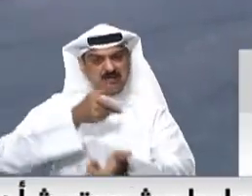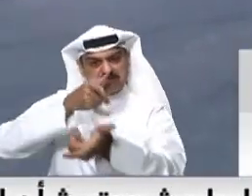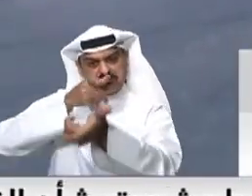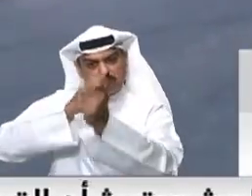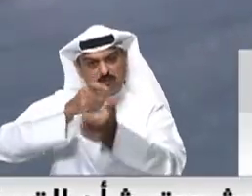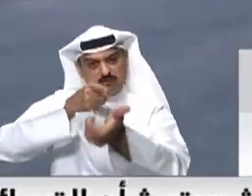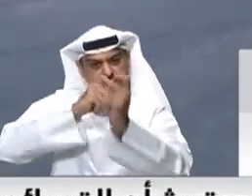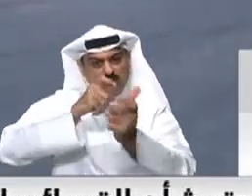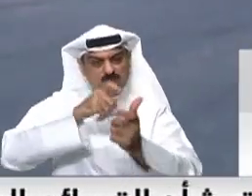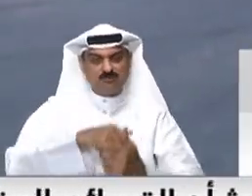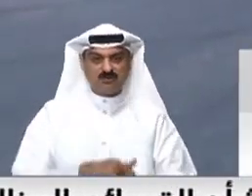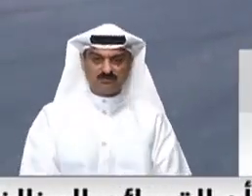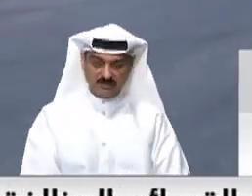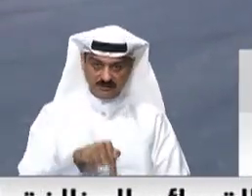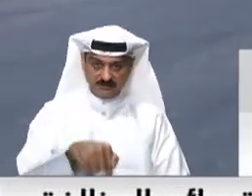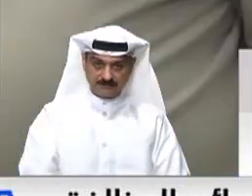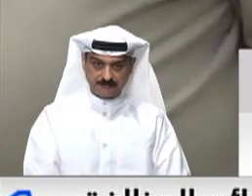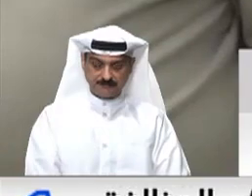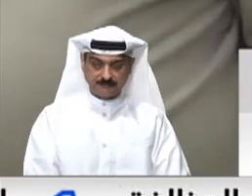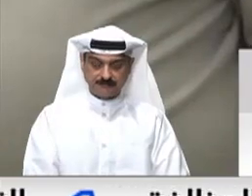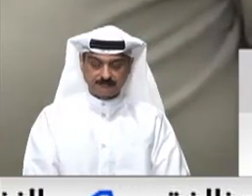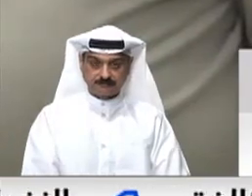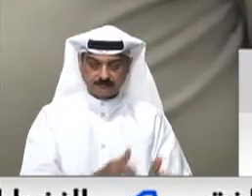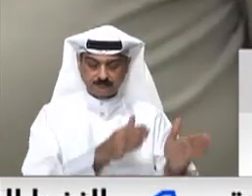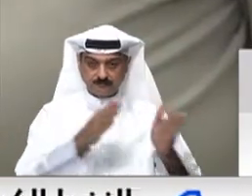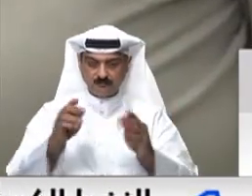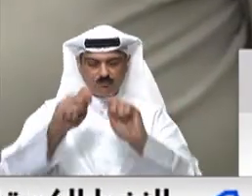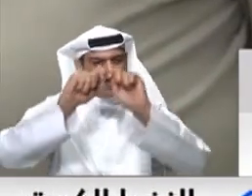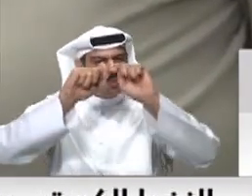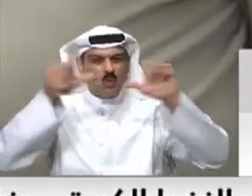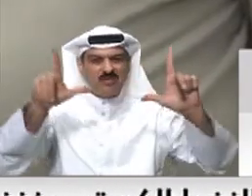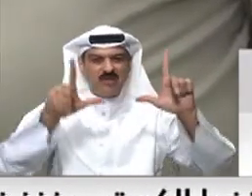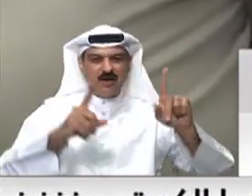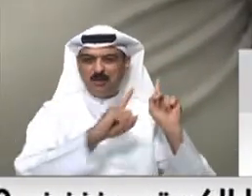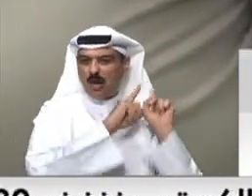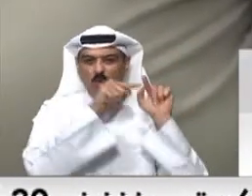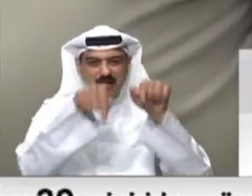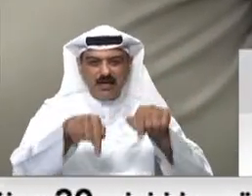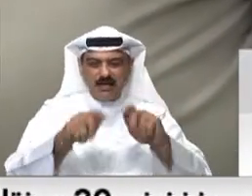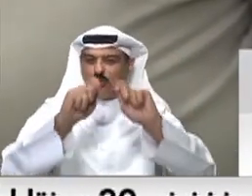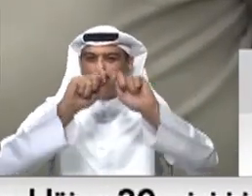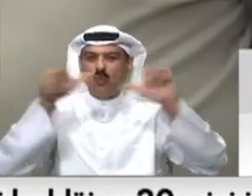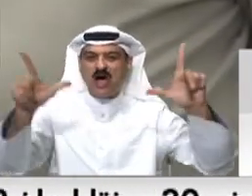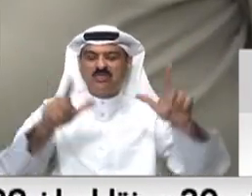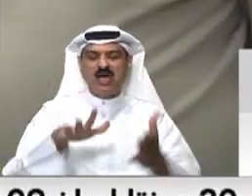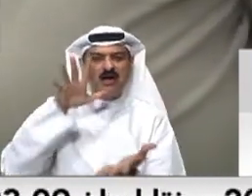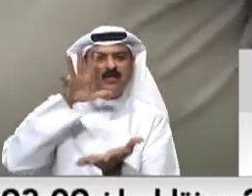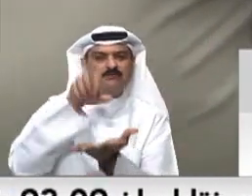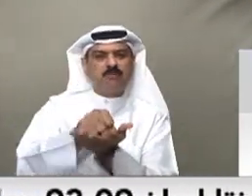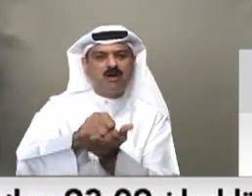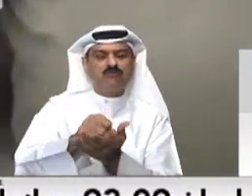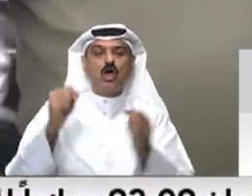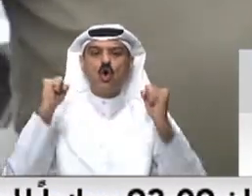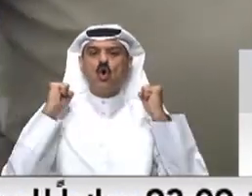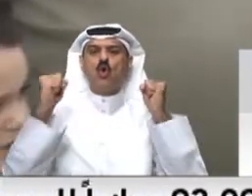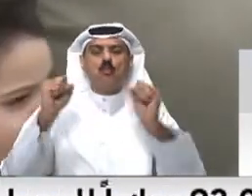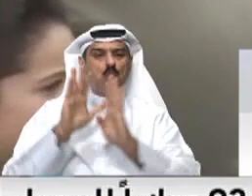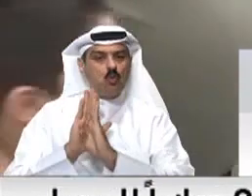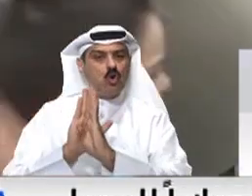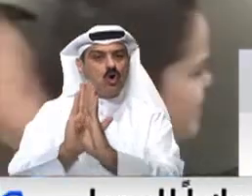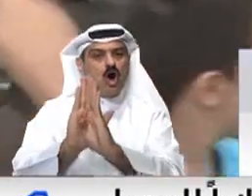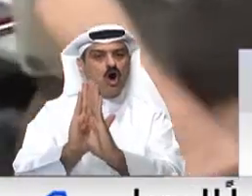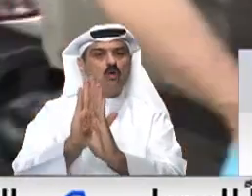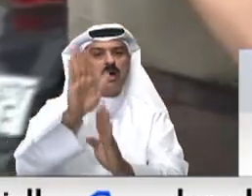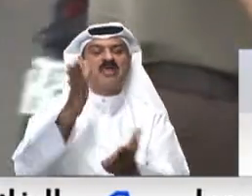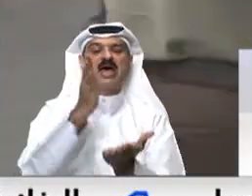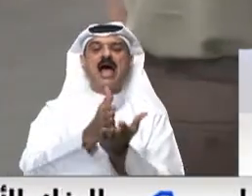في مجابهة المتظاهرين. الرسالة واضحة من أول يوم، في احتلال، في مقاومة، حق شرعي لكل